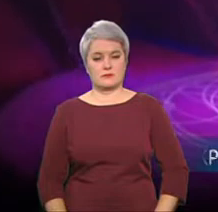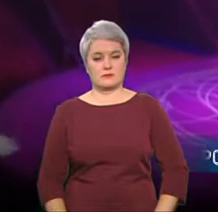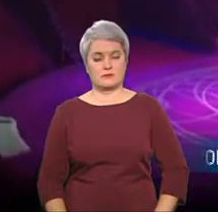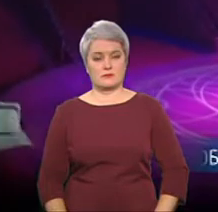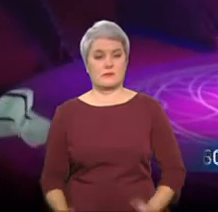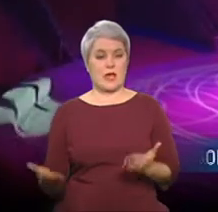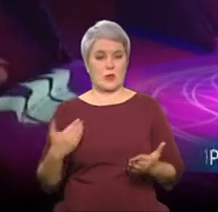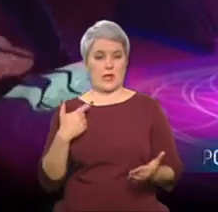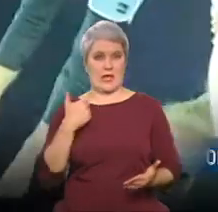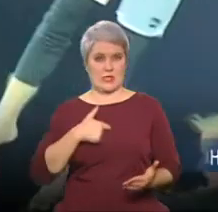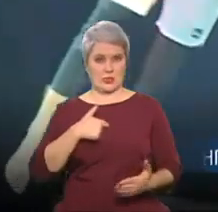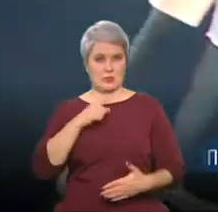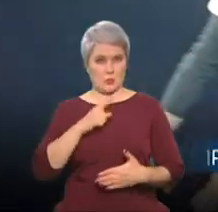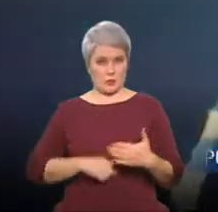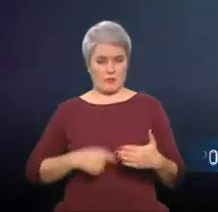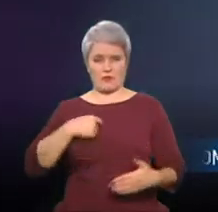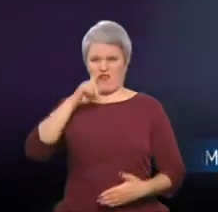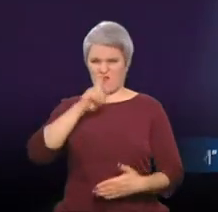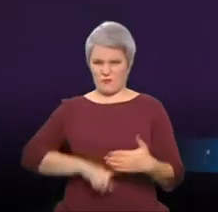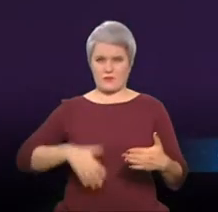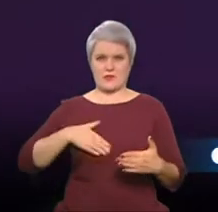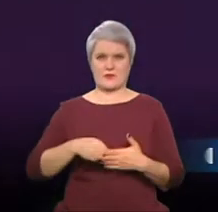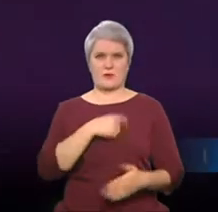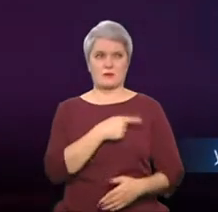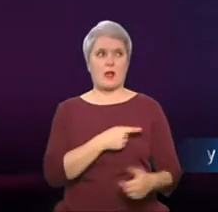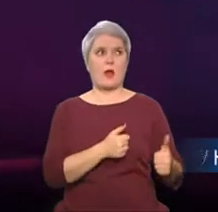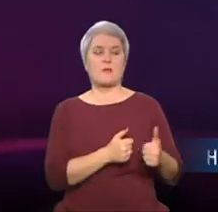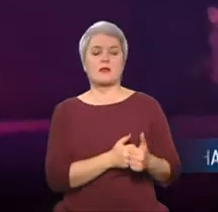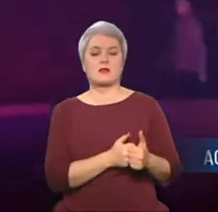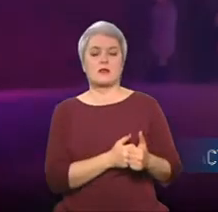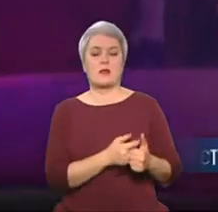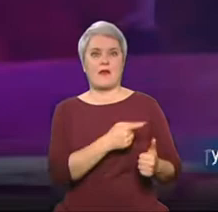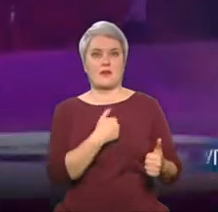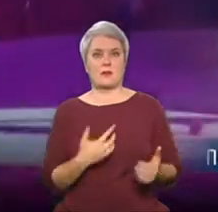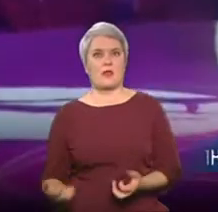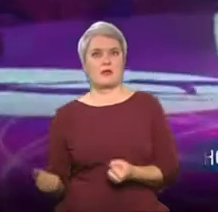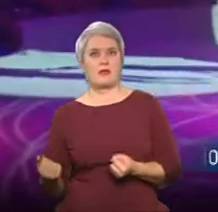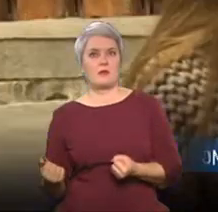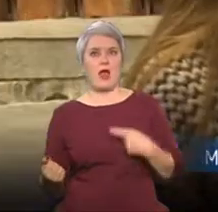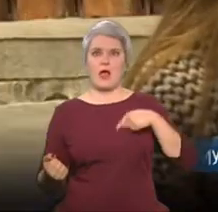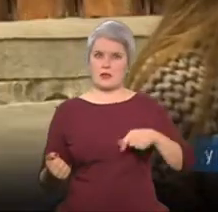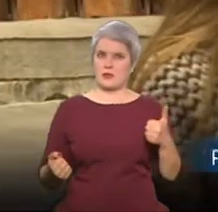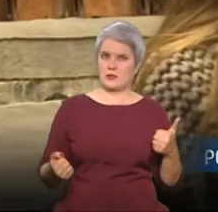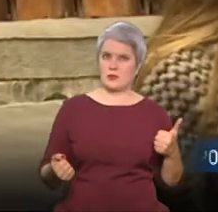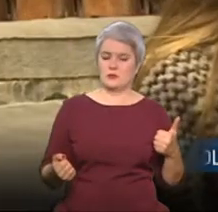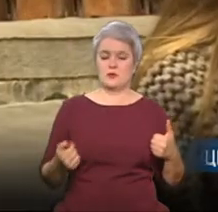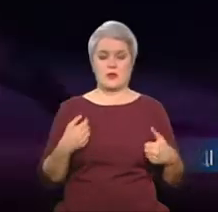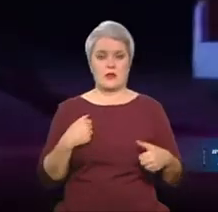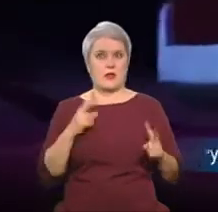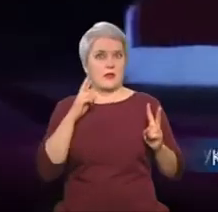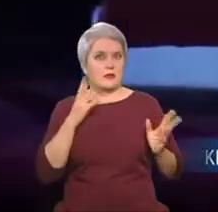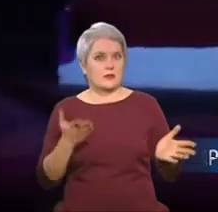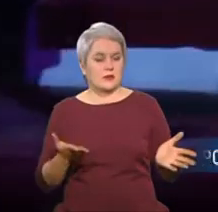Якщо я собі довіряю, я впевнена в своїх силах. А тут партнер. Як він мене тримає, в якому він настрої сьогодні. Я цього не